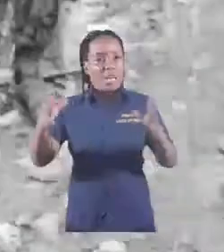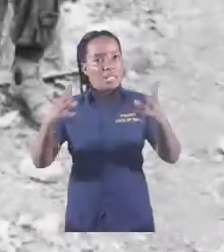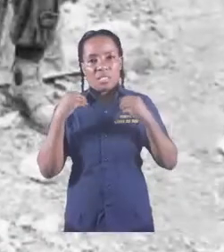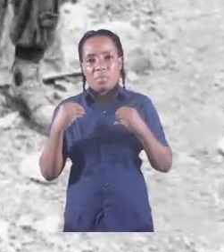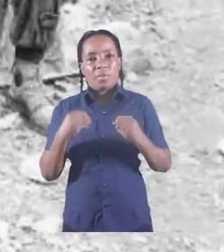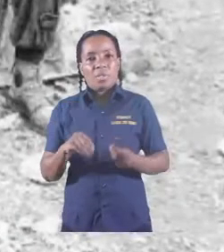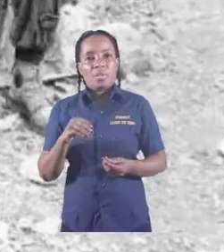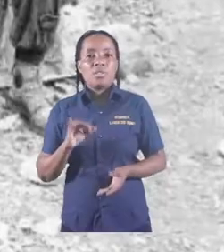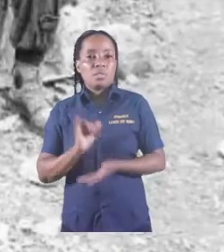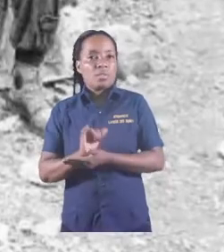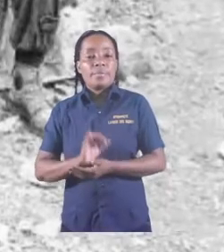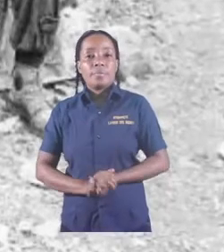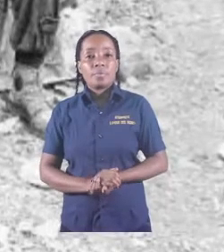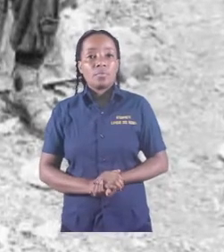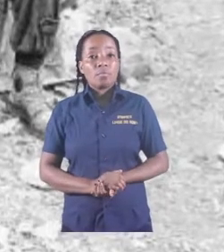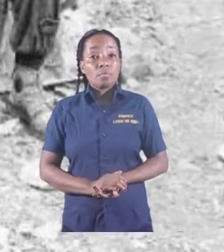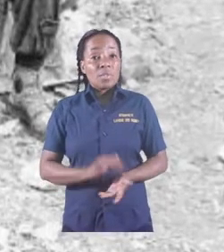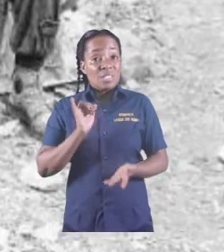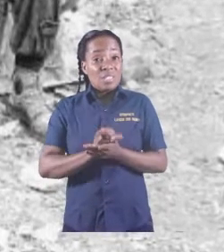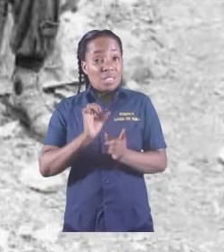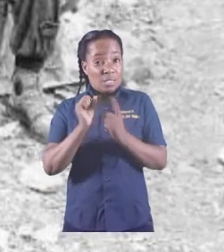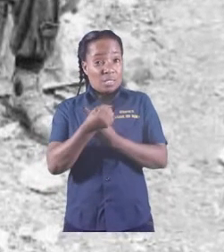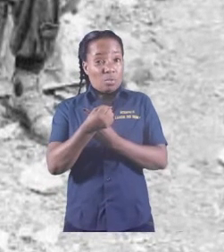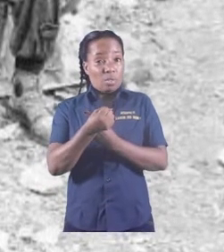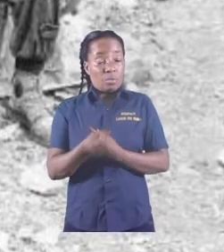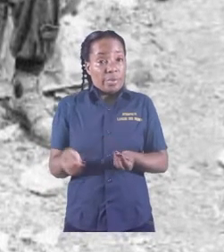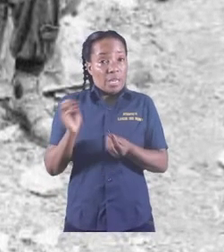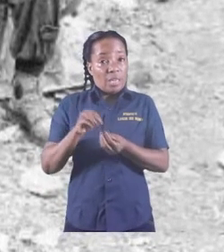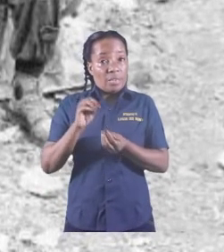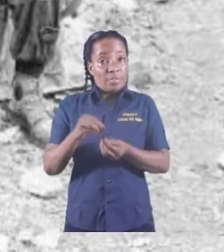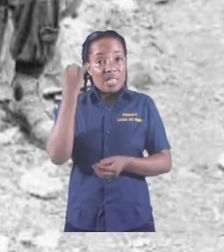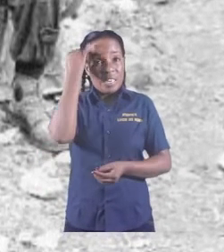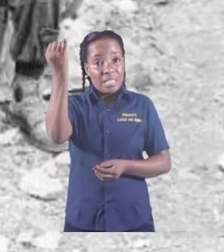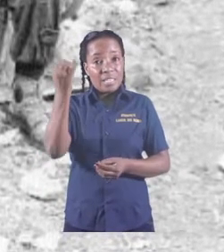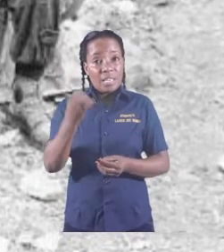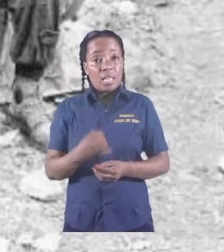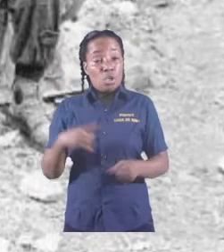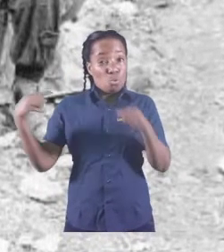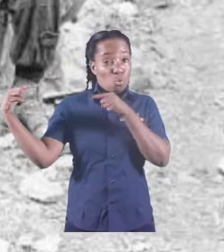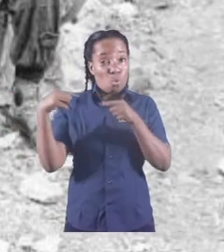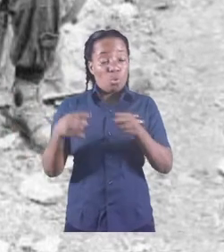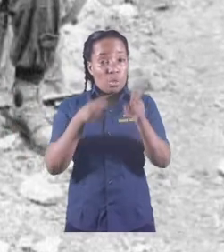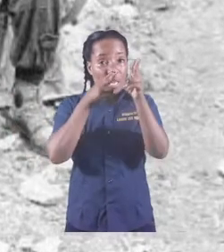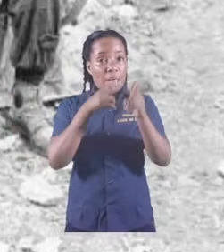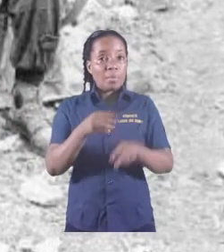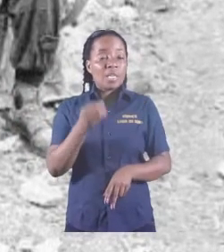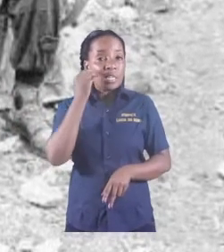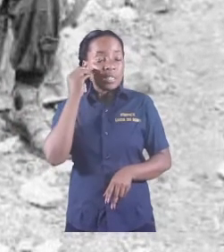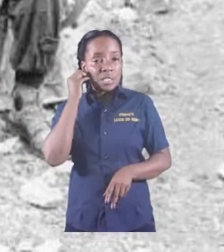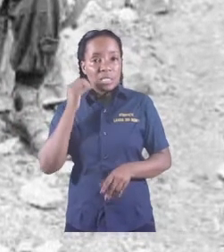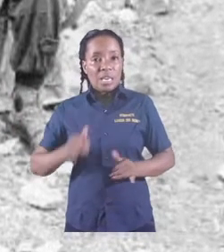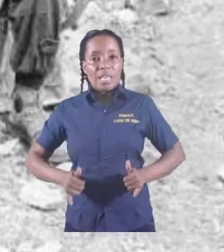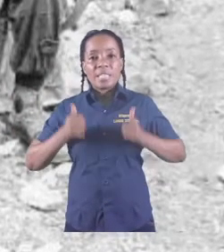Cette situation va renforcer la vision d'une lutte armée chez les Algériens musulmans.